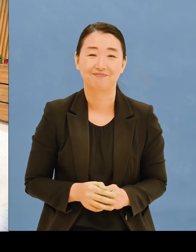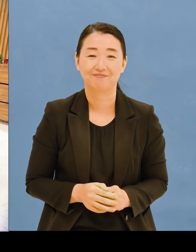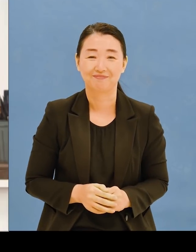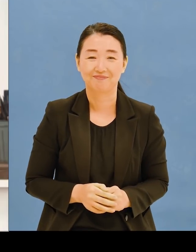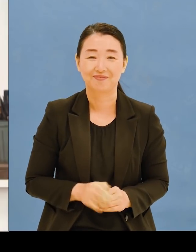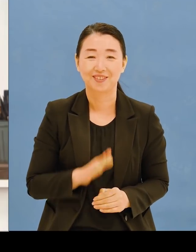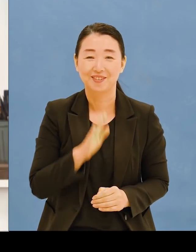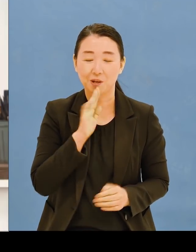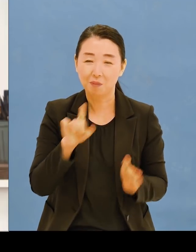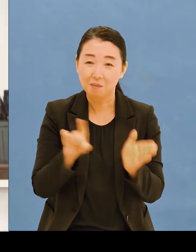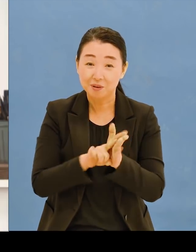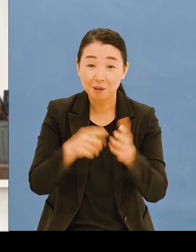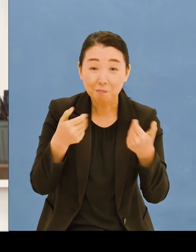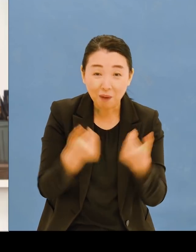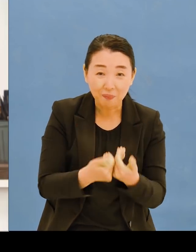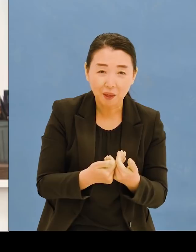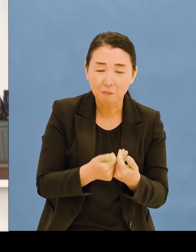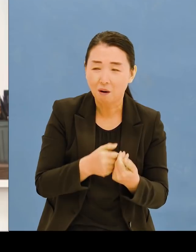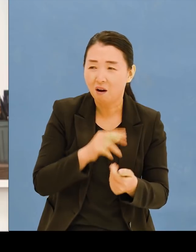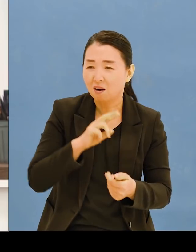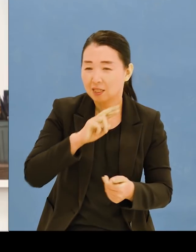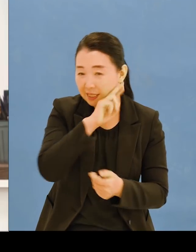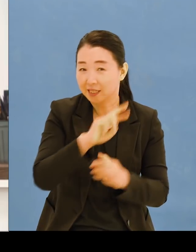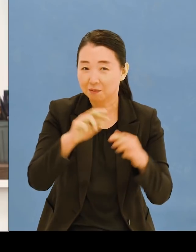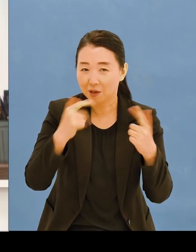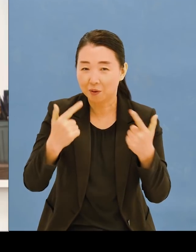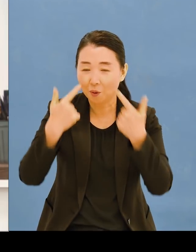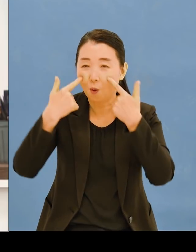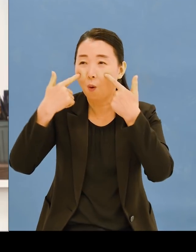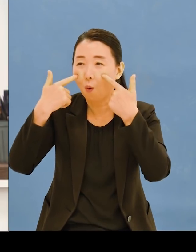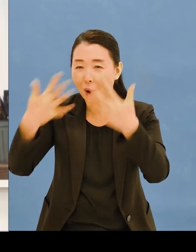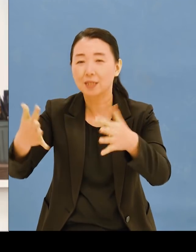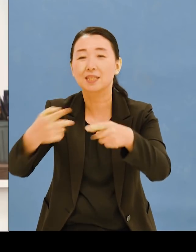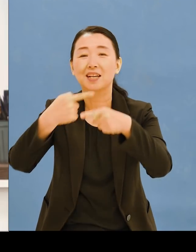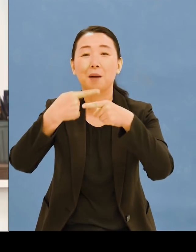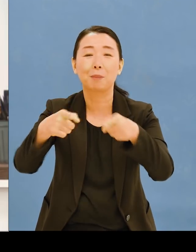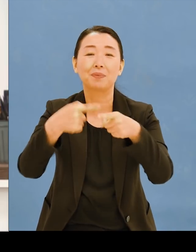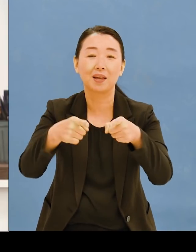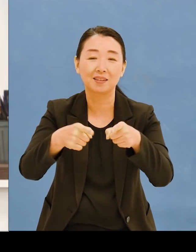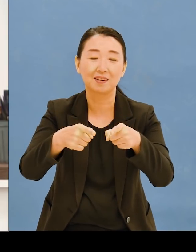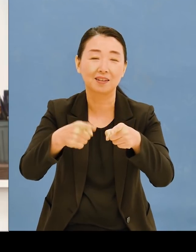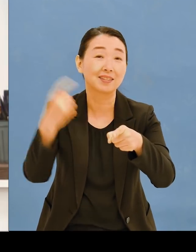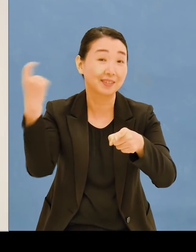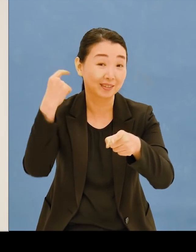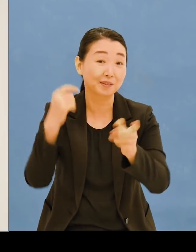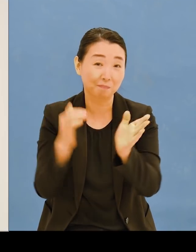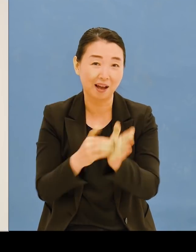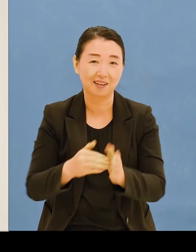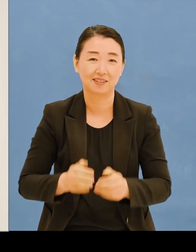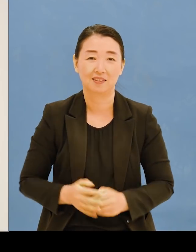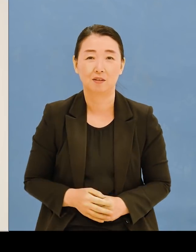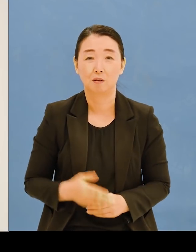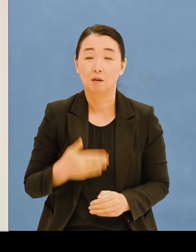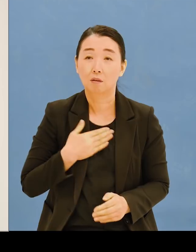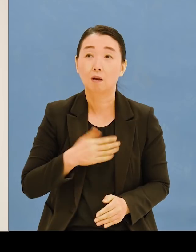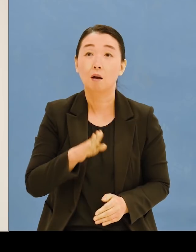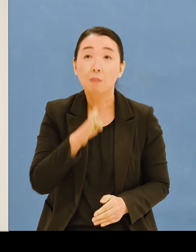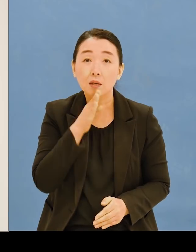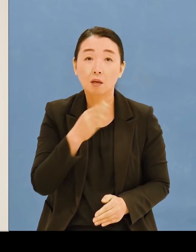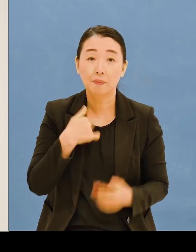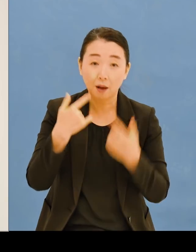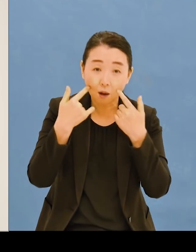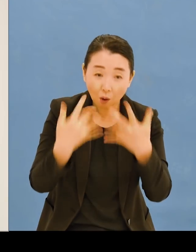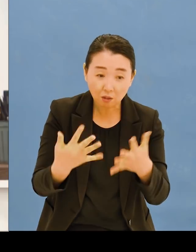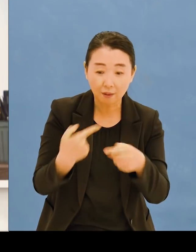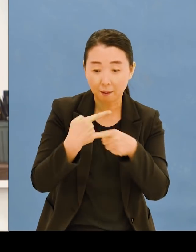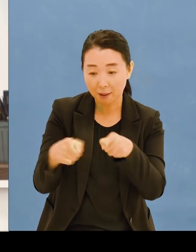정말 그 믿음의 반대말은 의심이 아니라 확신과 판단이라는 말을 들었거든요. 그러니까 정말 내가 맞다고